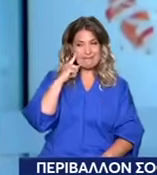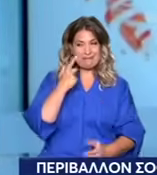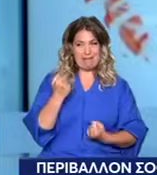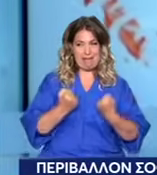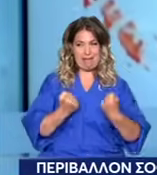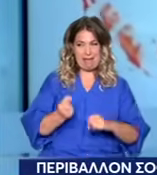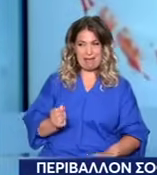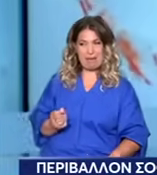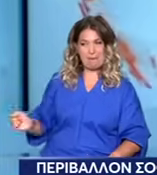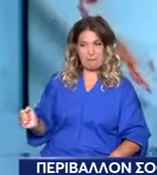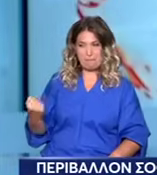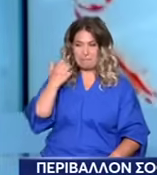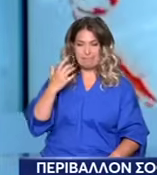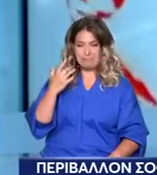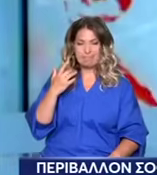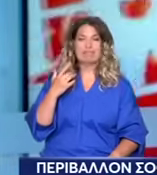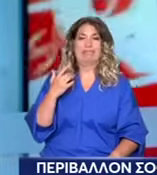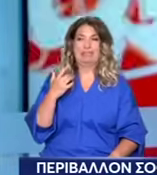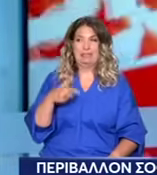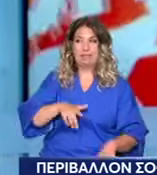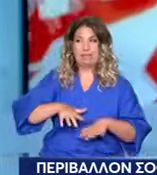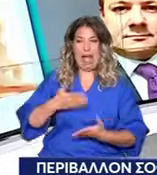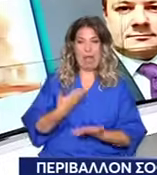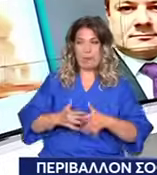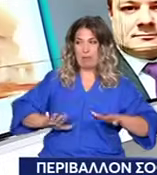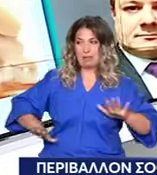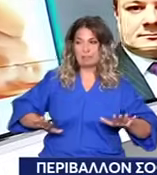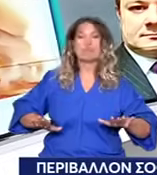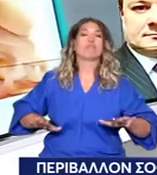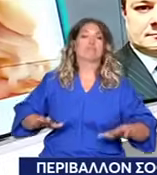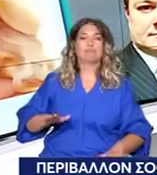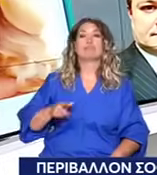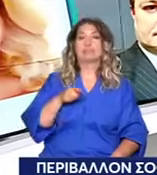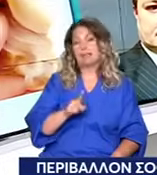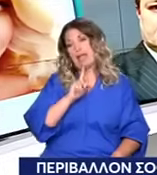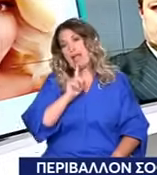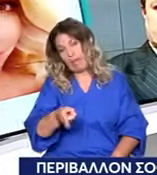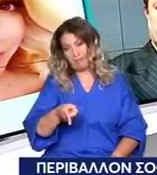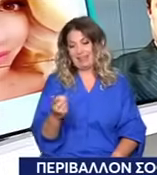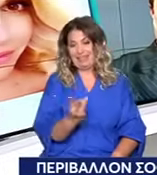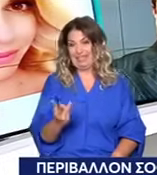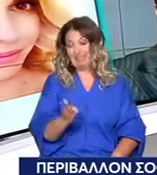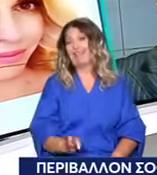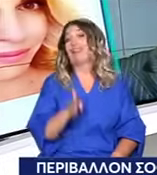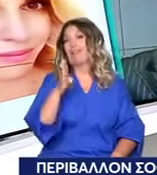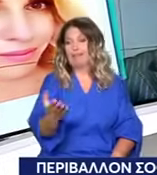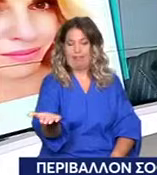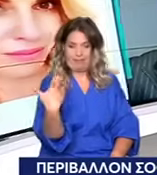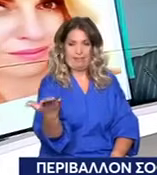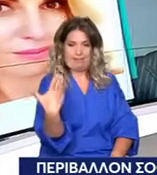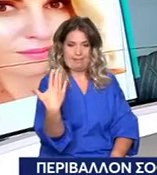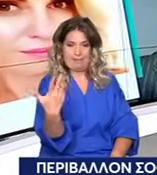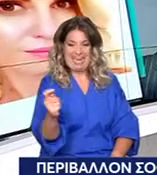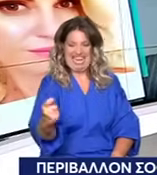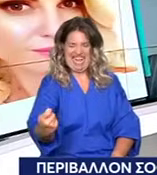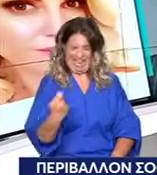δραματικό επεισόδιο, να πάρει το αυτοκίνητο και τα κλειδιά του αυτοκίνητου. Υπενισόμενοι ότι το αυτοκίνητο που έπρεπε να ελεγχθεί από την